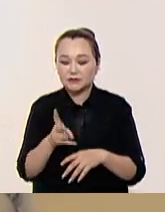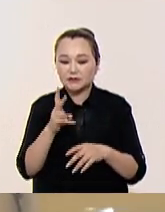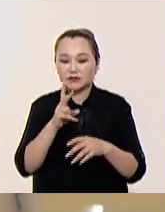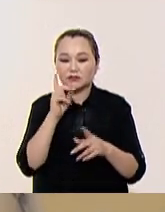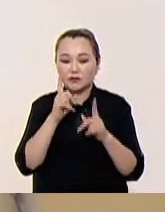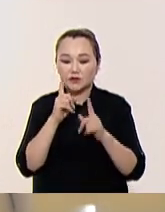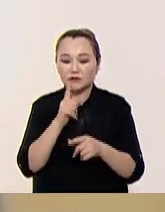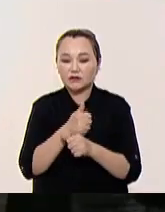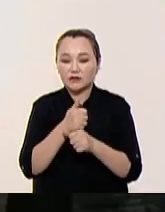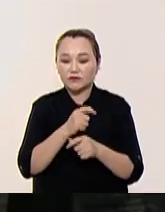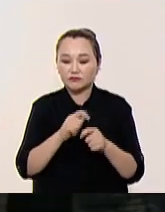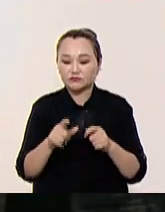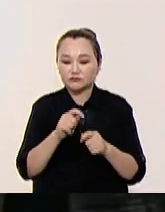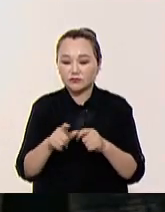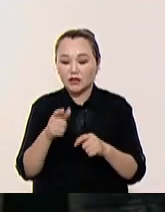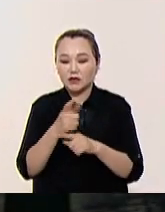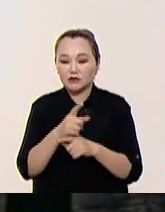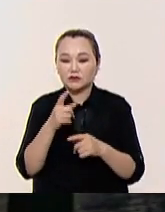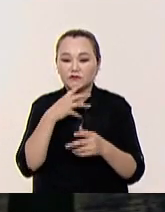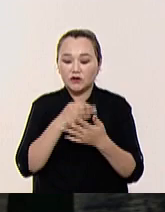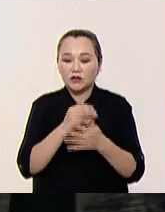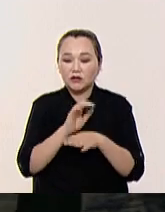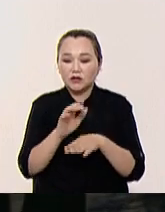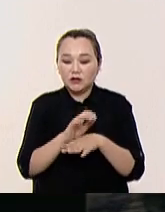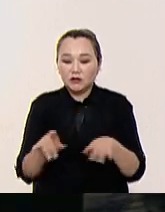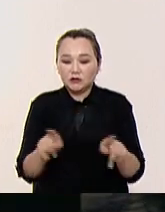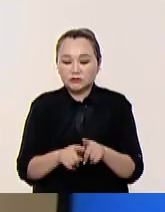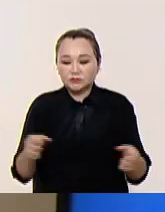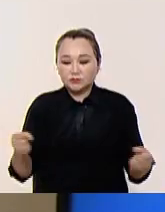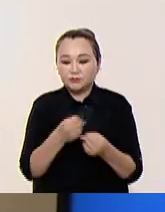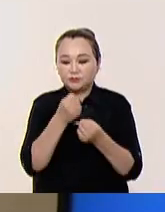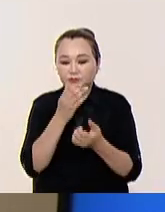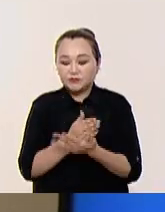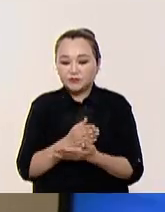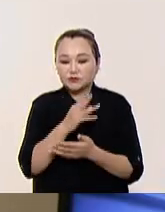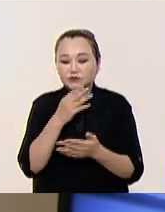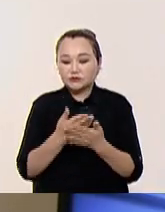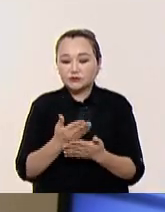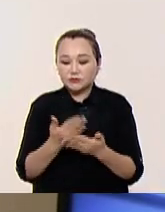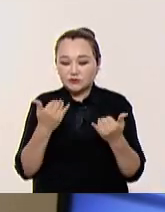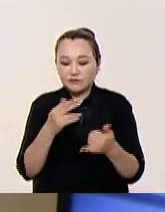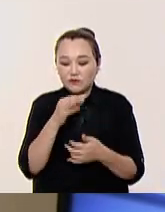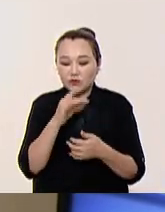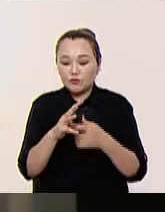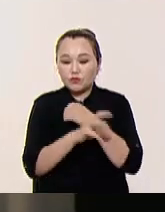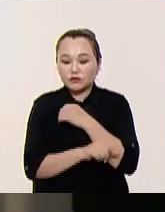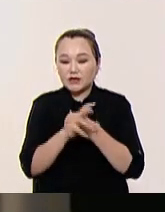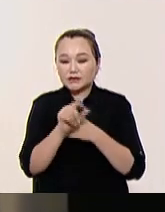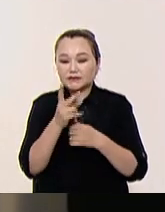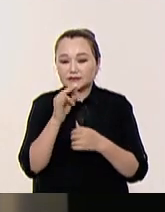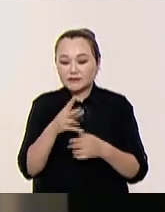басты демеушілерінің бірі. Компания отандық тауар өндірушілерге де қолдау көрсетіп келеді. Мысалы, былтырғы форумнан кейін Казцинк